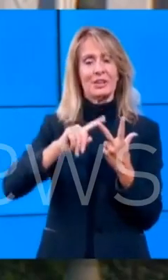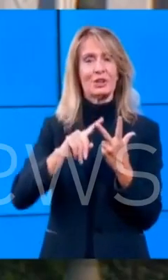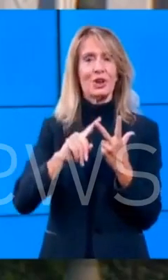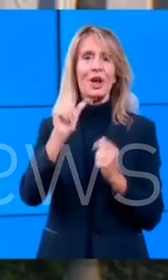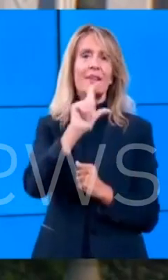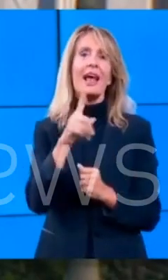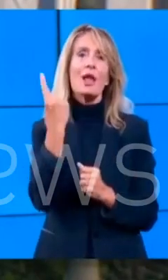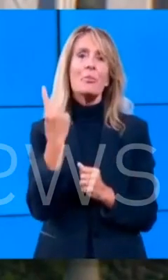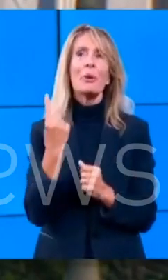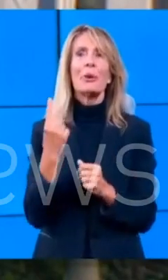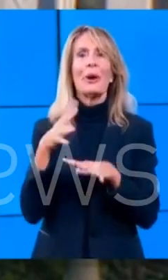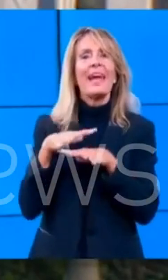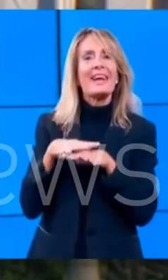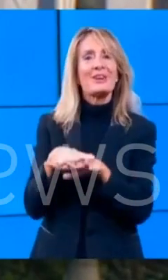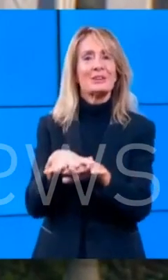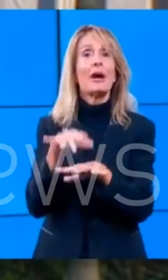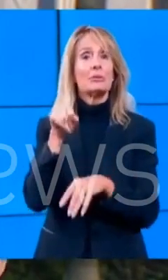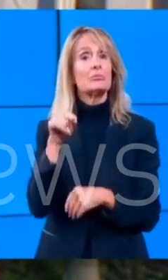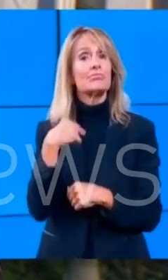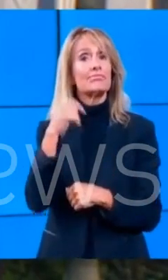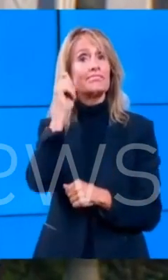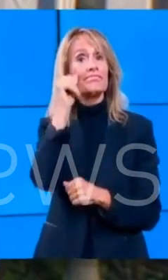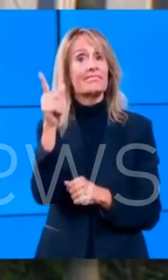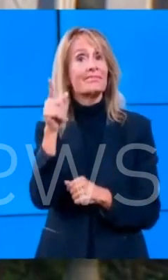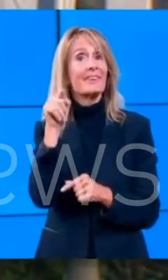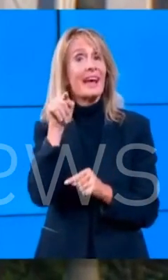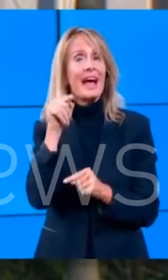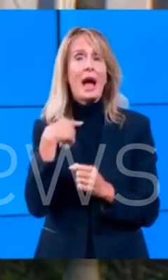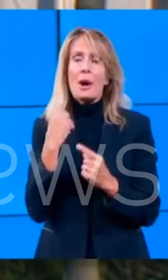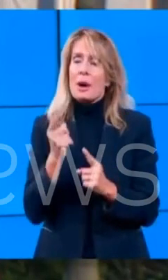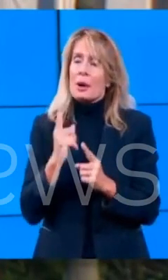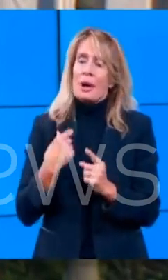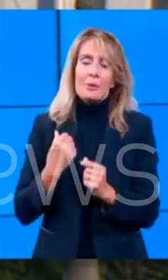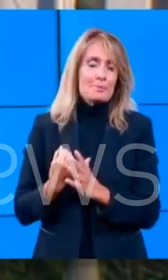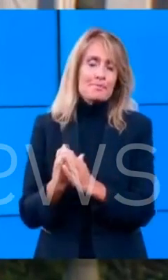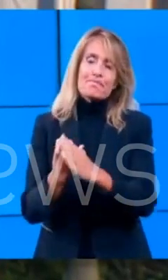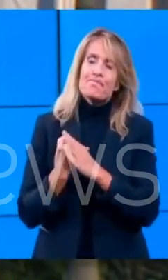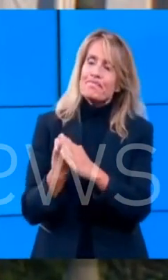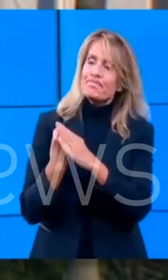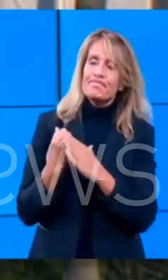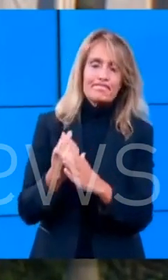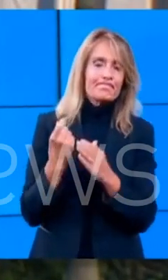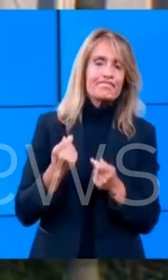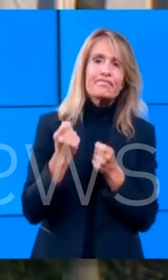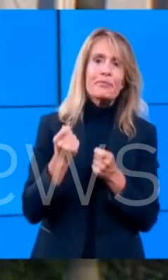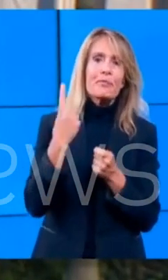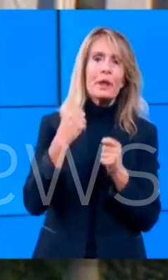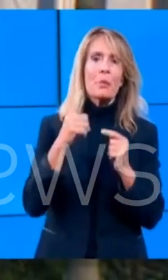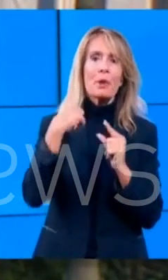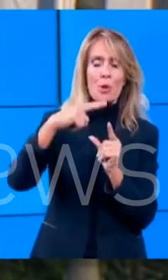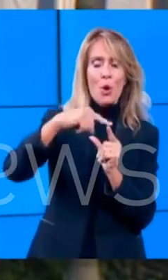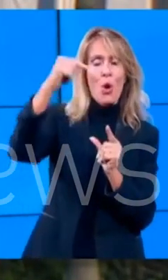Beh, qui ci siamo resi conto che dobbiamo dare impulso, tantissimi, quasi tutti ci hanno chiesto un cuneo